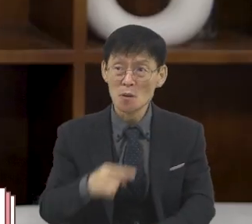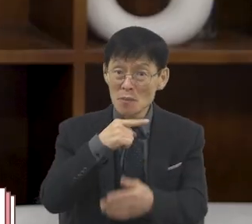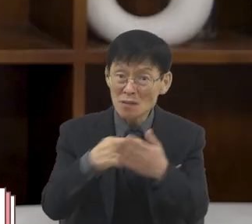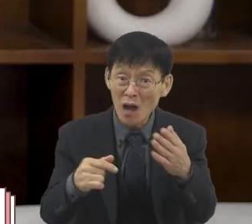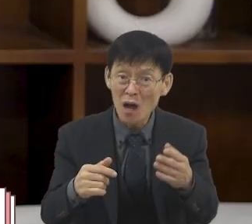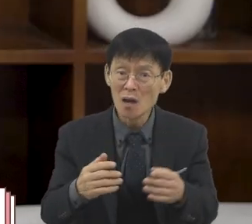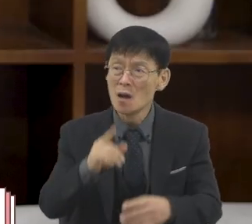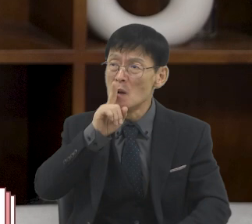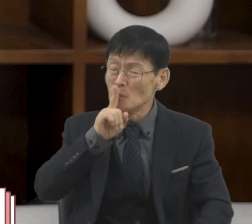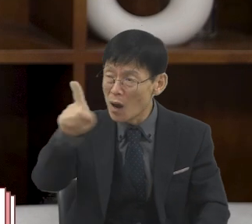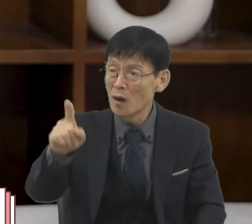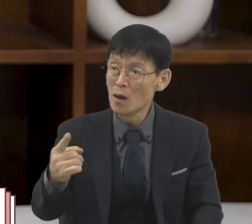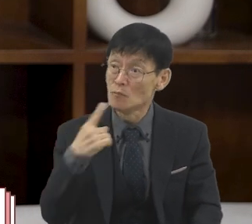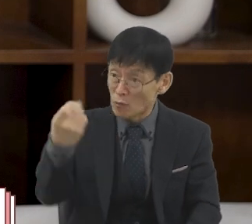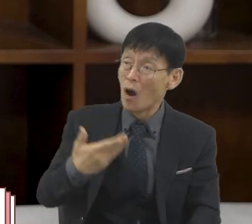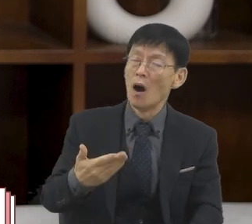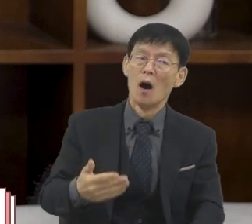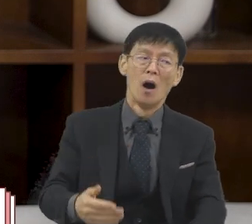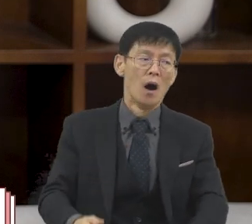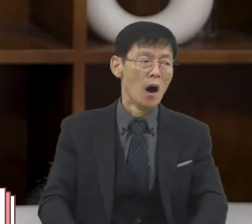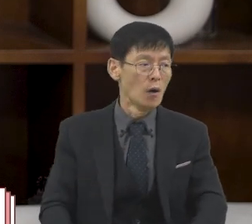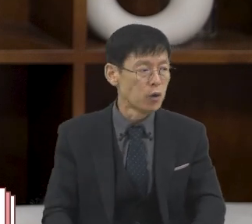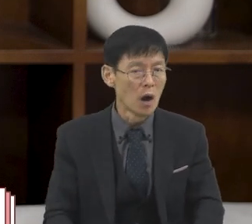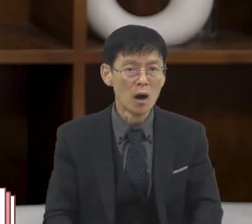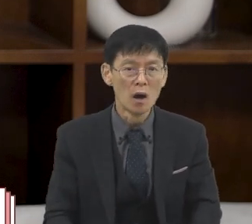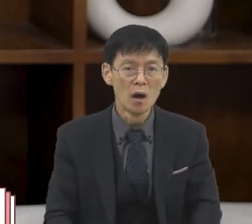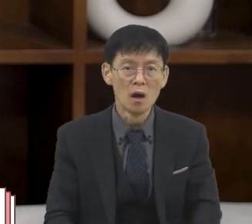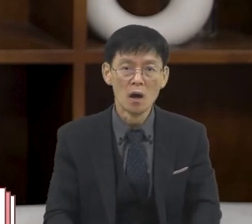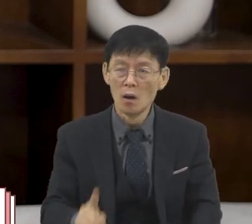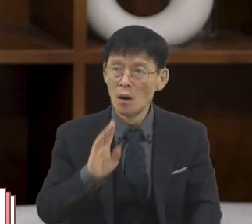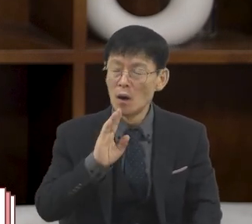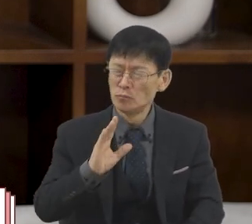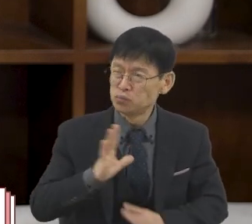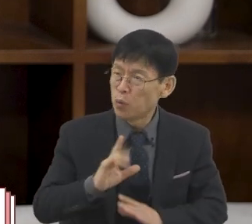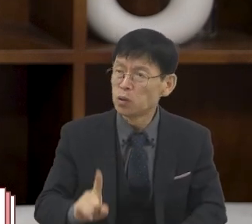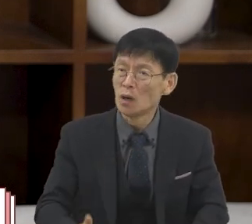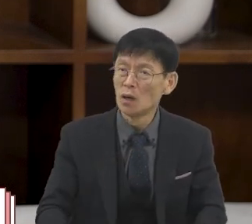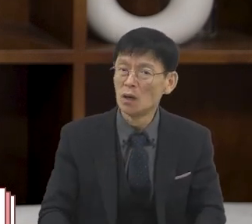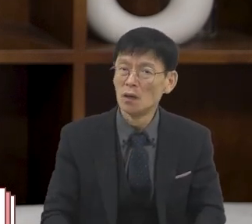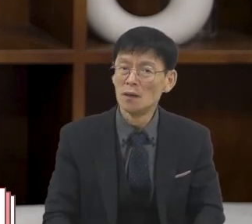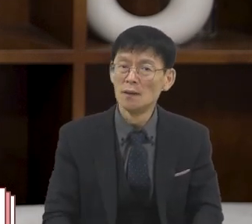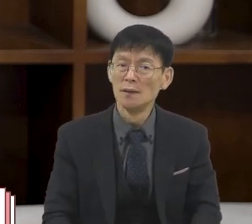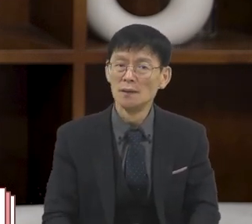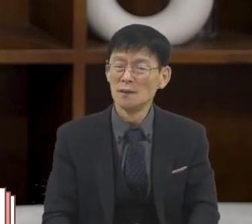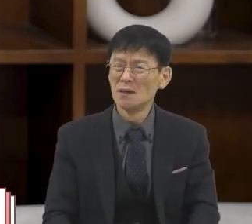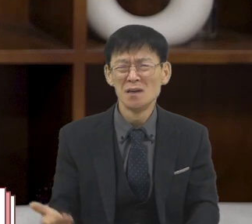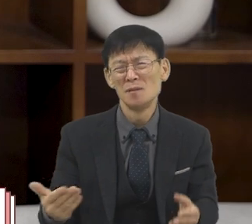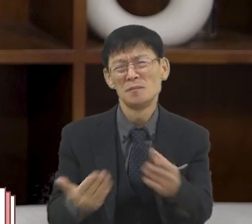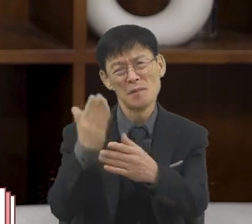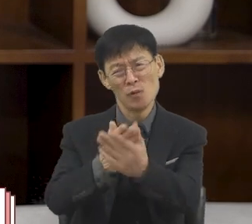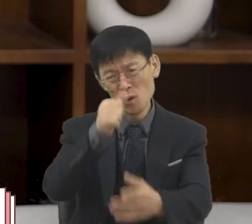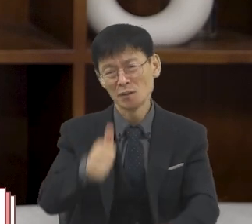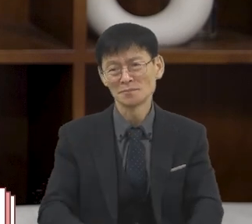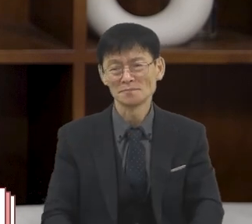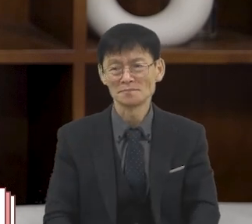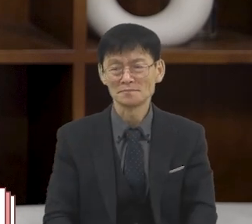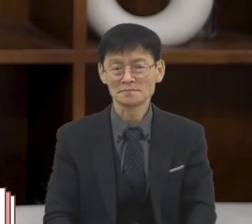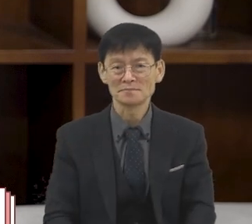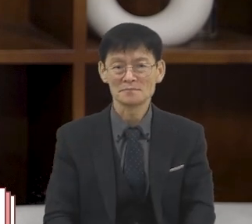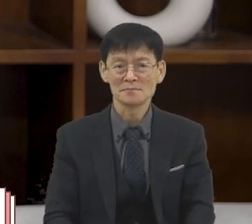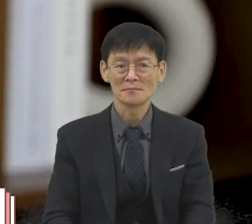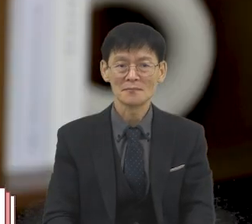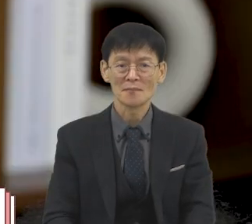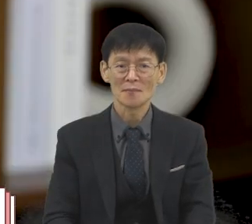성희롱 피해자라서 신고했는데 협박하네요. 저러면 정말로 무서울 것 같아요. 저런 일은 절대 있어서는 안